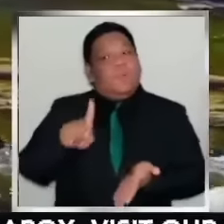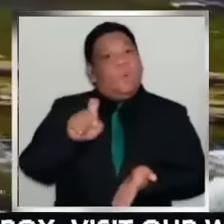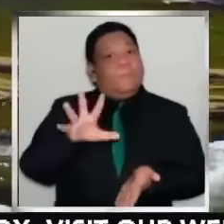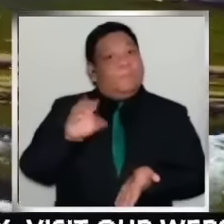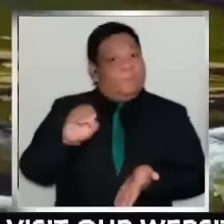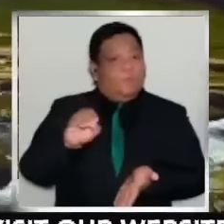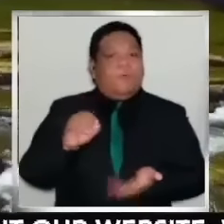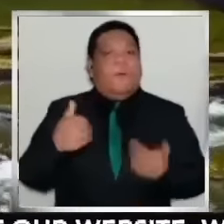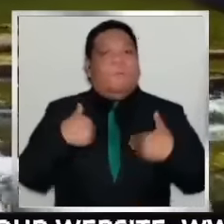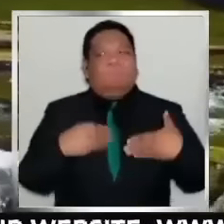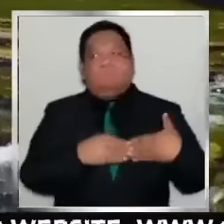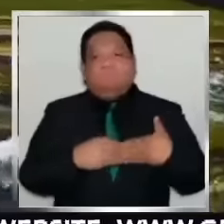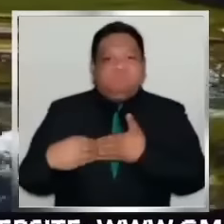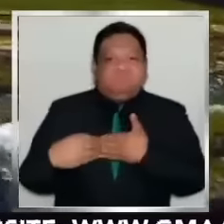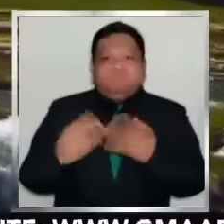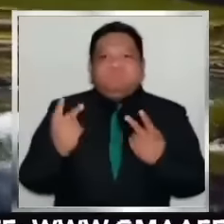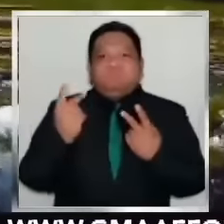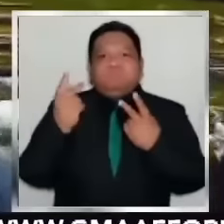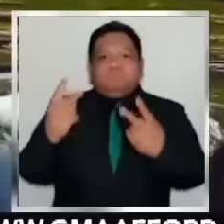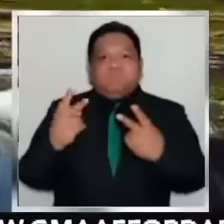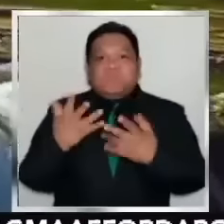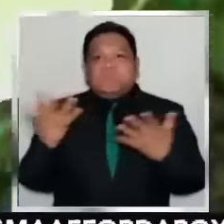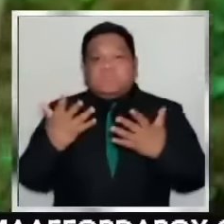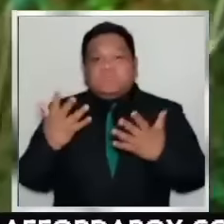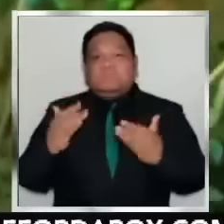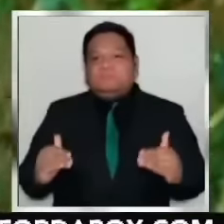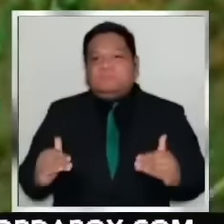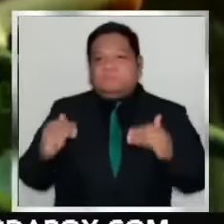tayo paakyat ng second level ng falls.